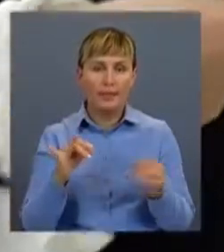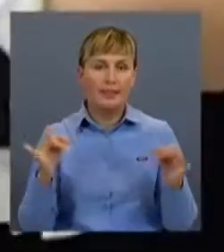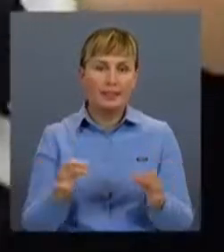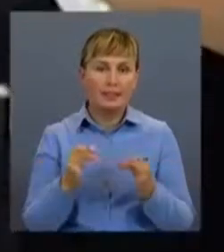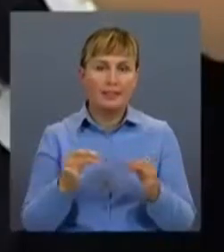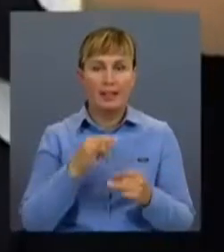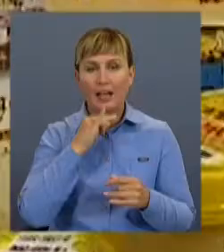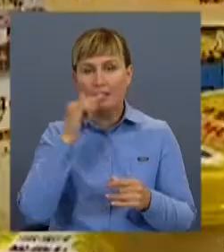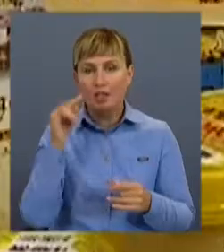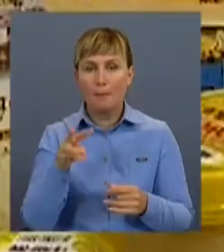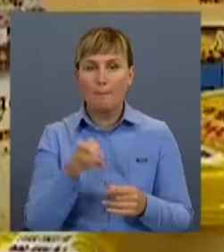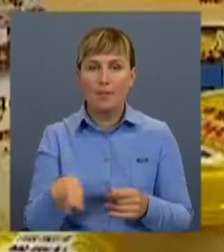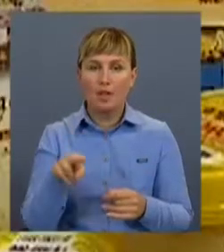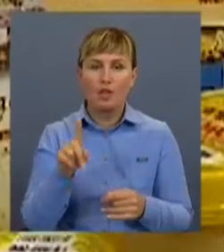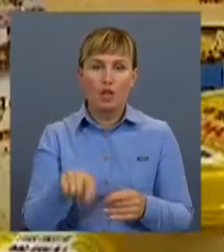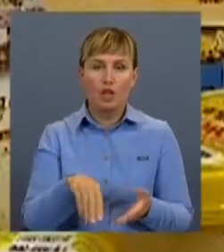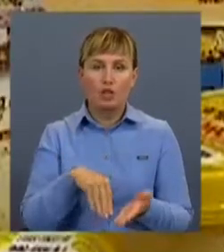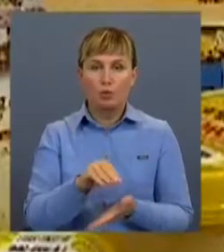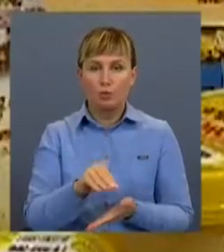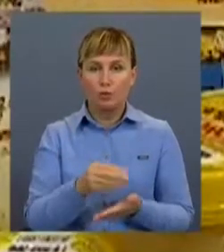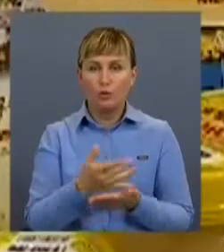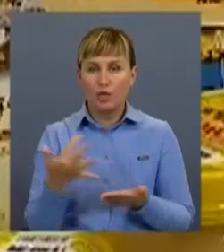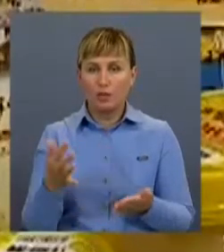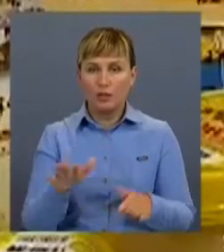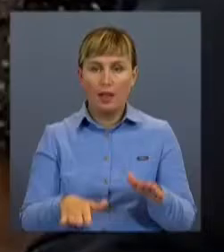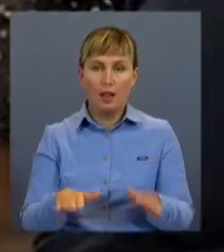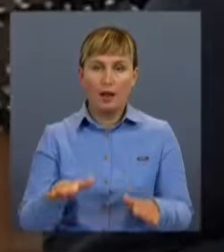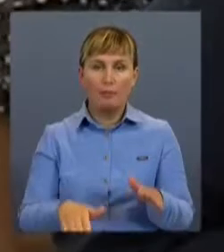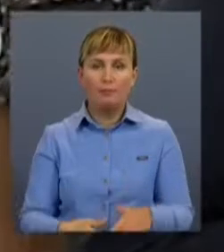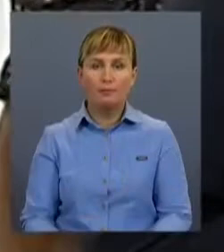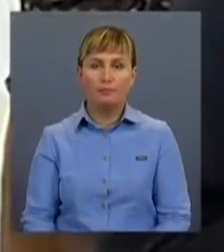отечественным медом даже при купила несколько килограммов